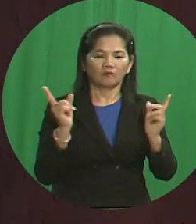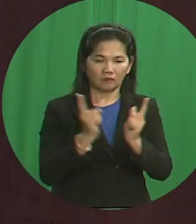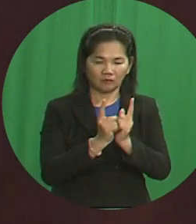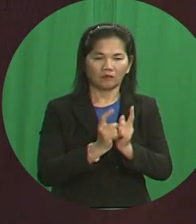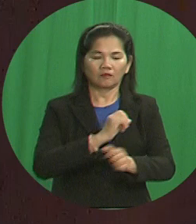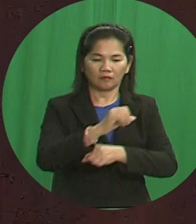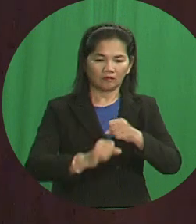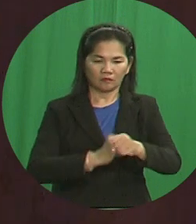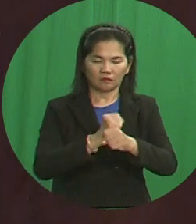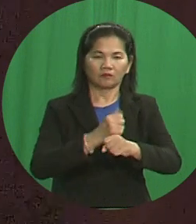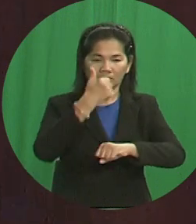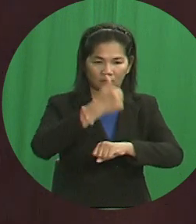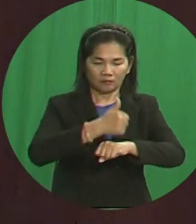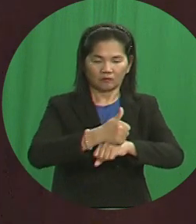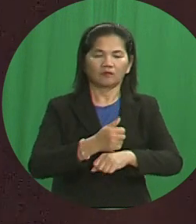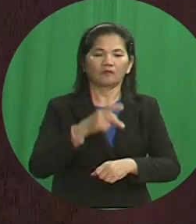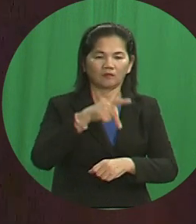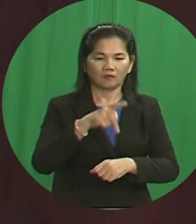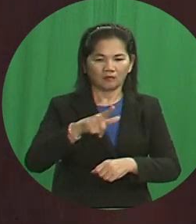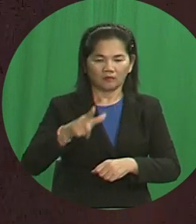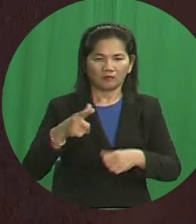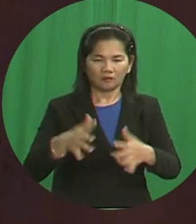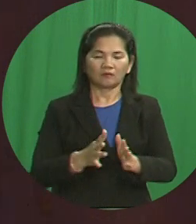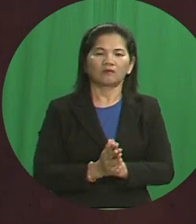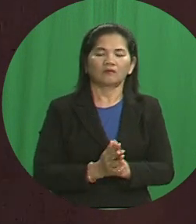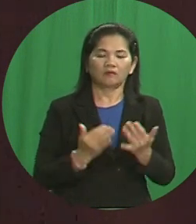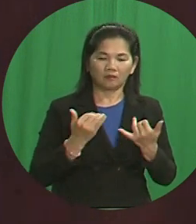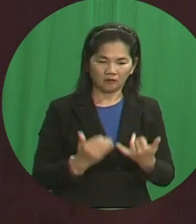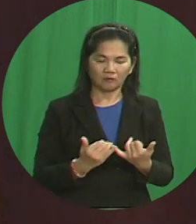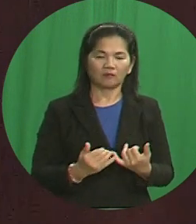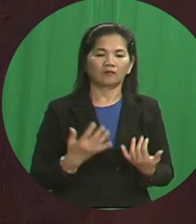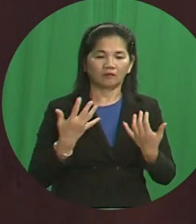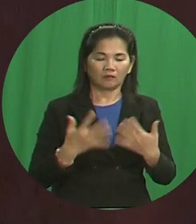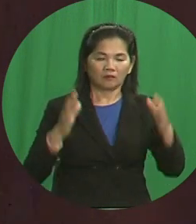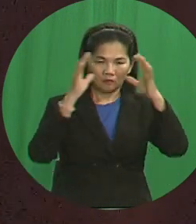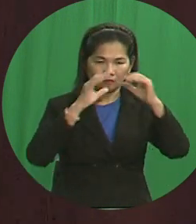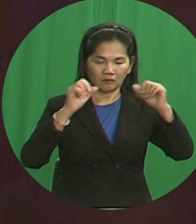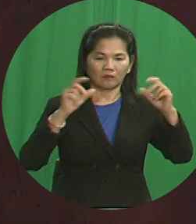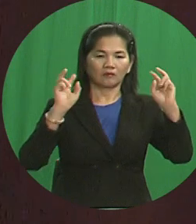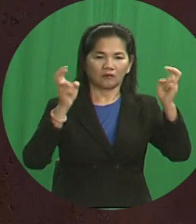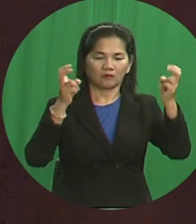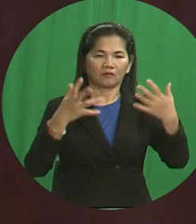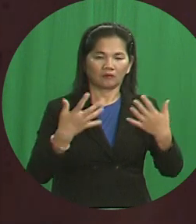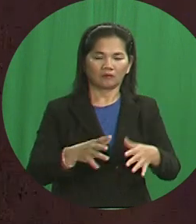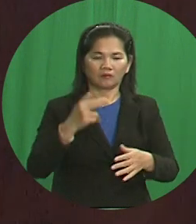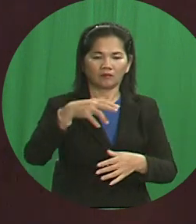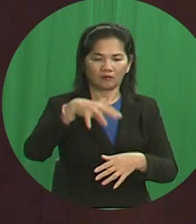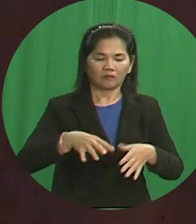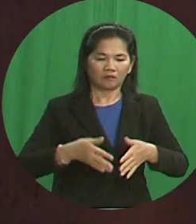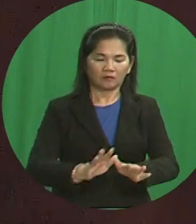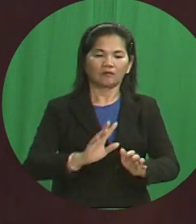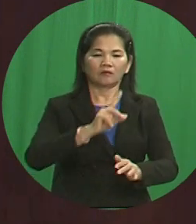ចាំឆ្នាំនៃក្រុមមេដឹកនាំតំបន់ការ៉ាអ៊ីបនៅក្នុងប្រទេស Bahamas ដែលនៅទីនោះប្រធានបទសំខាន់គឺអំពីកំណើននៃការ